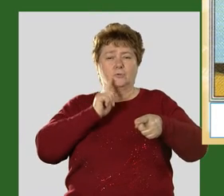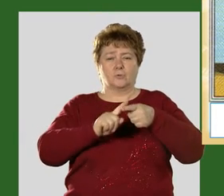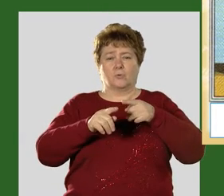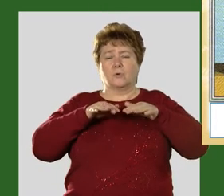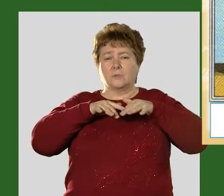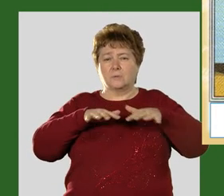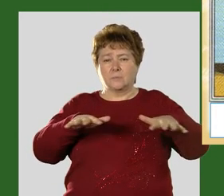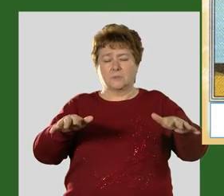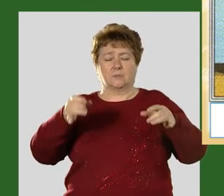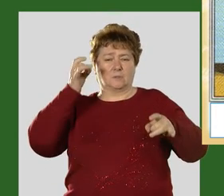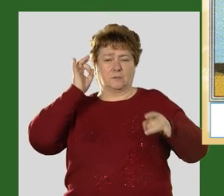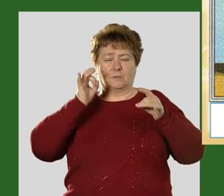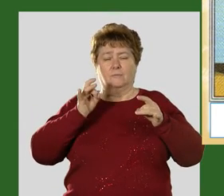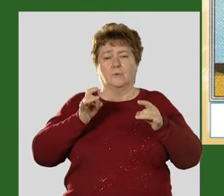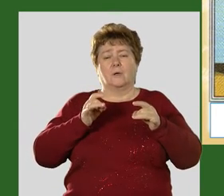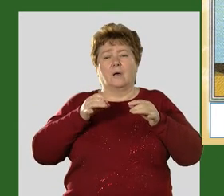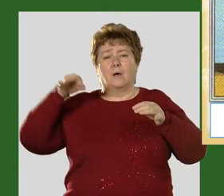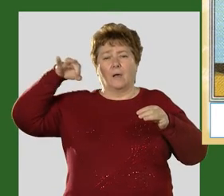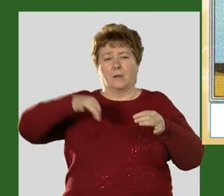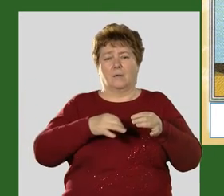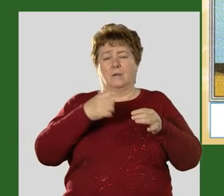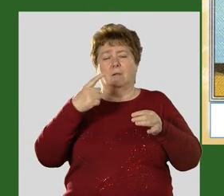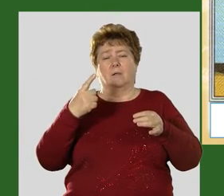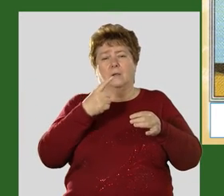Скорость распространения звука в океане